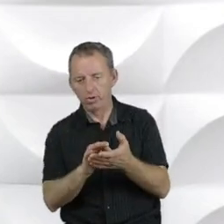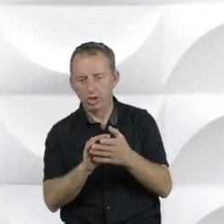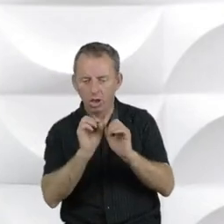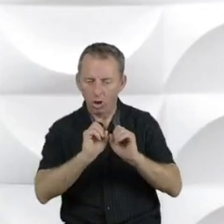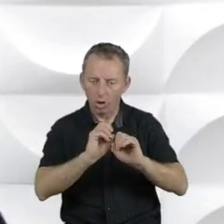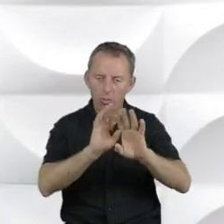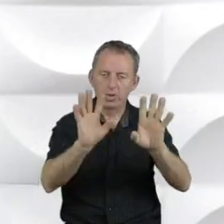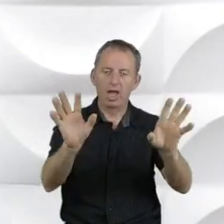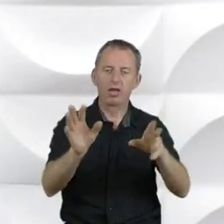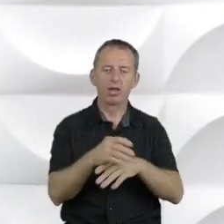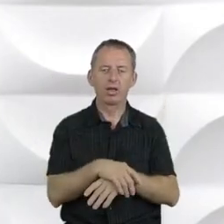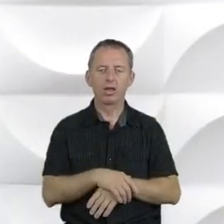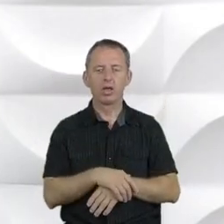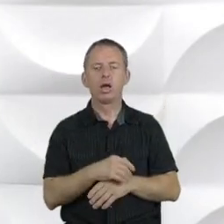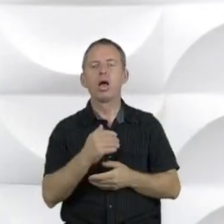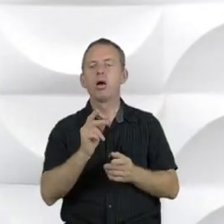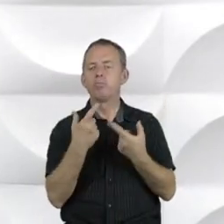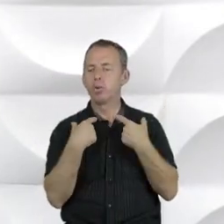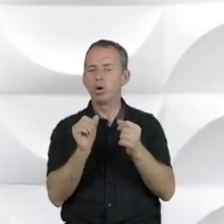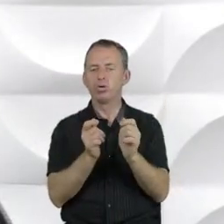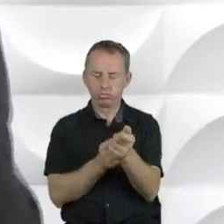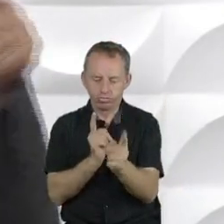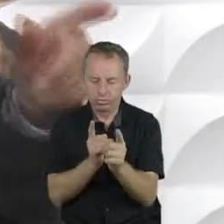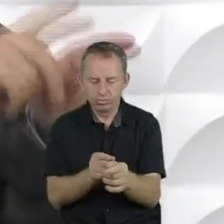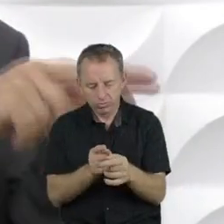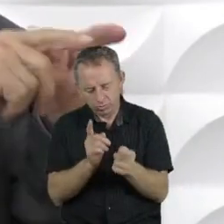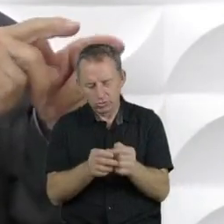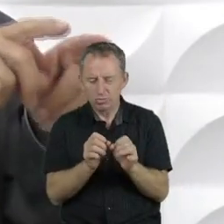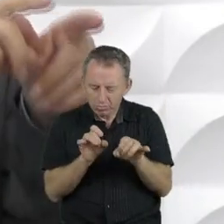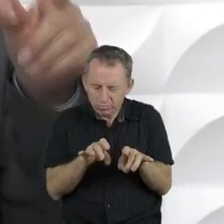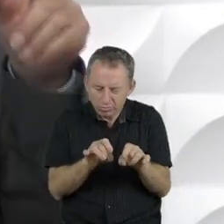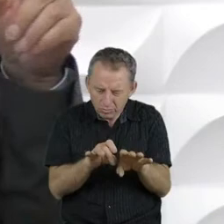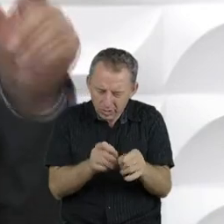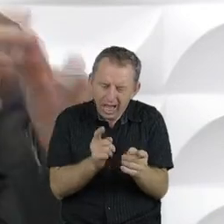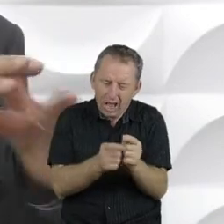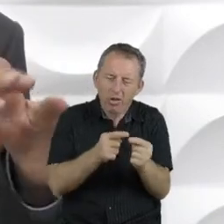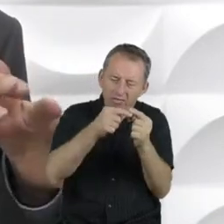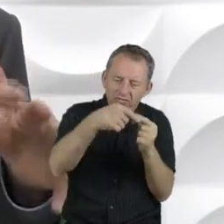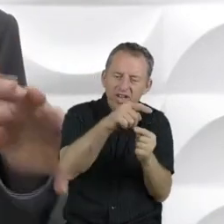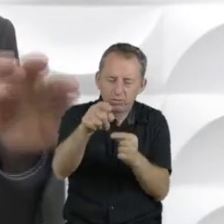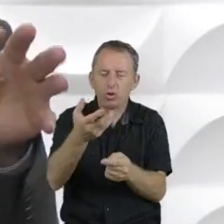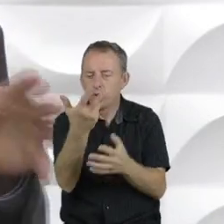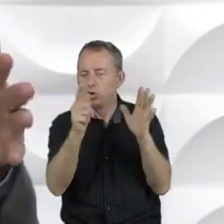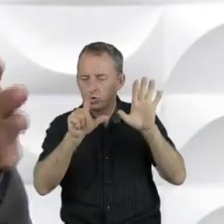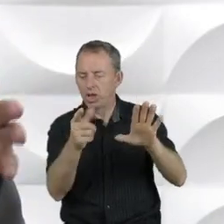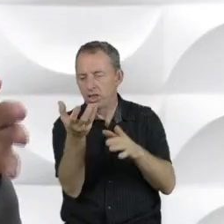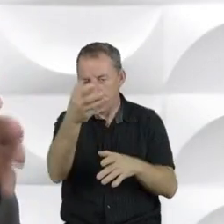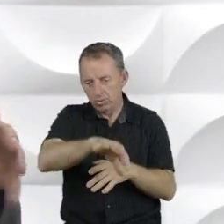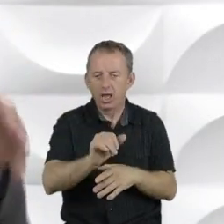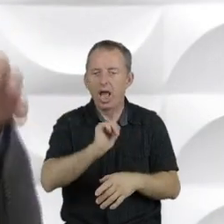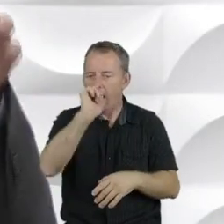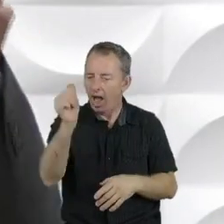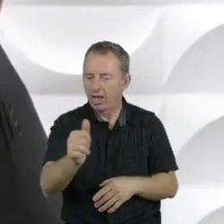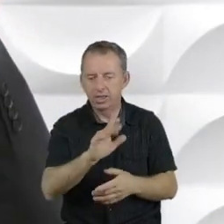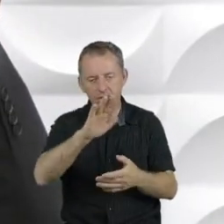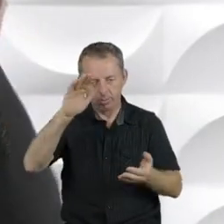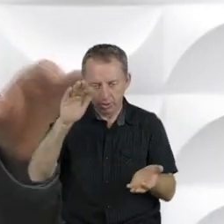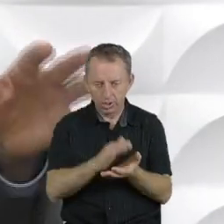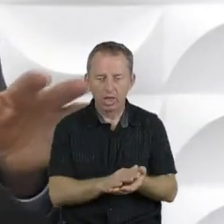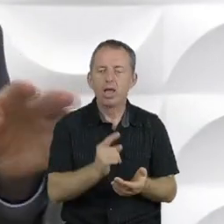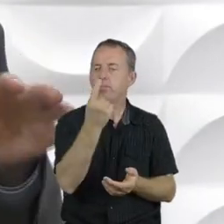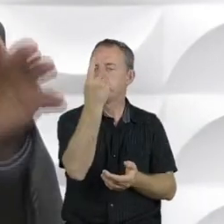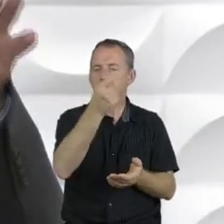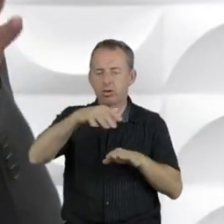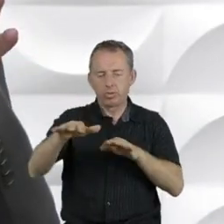i ponaglał, żebym to wysłał do zboru w 7 w Azji Mniejszej, ale na